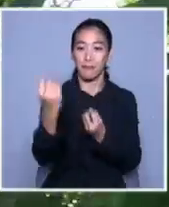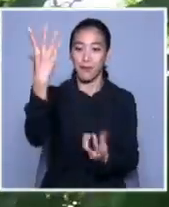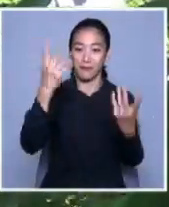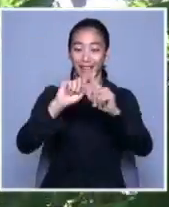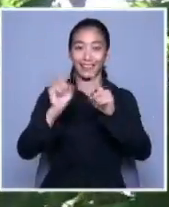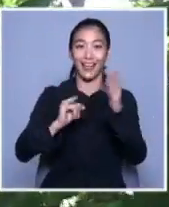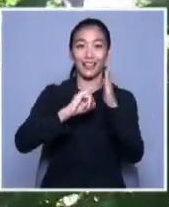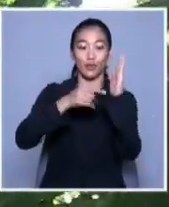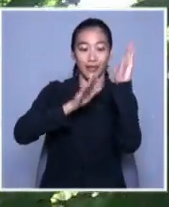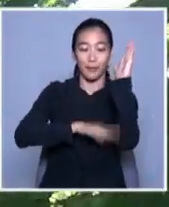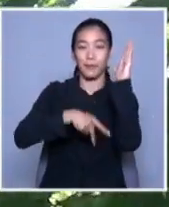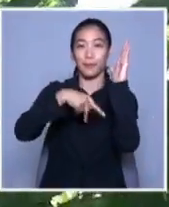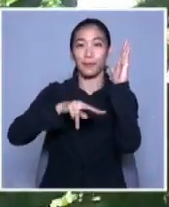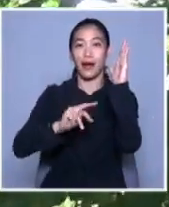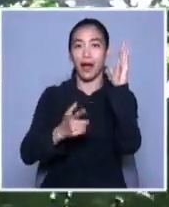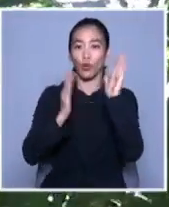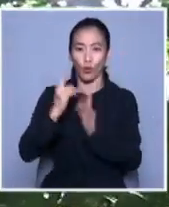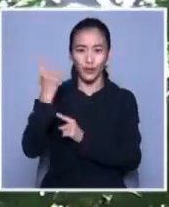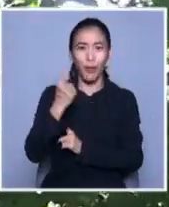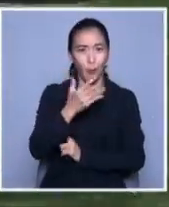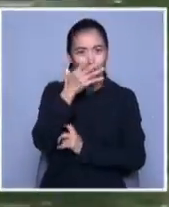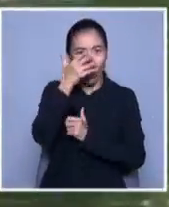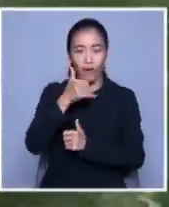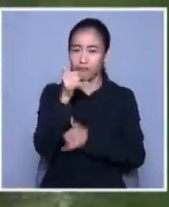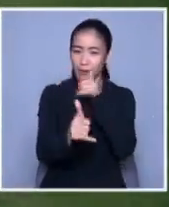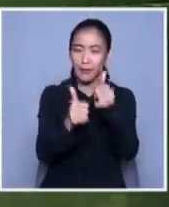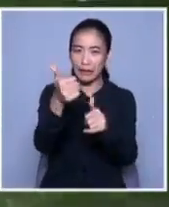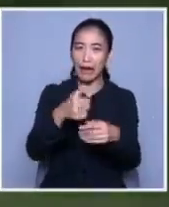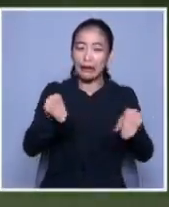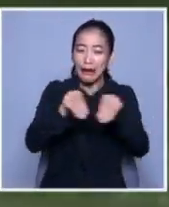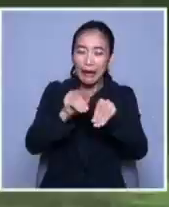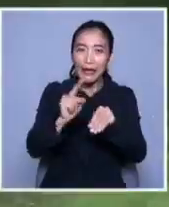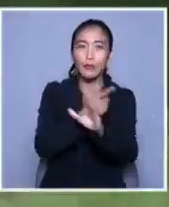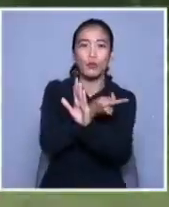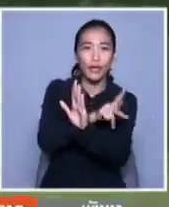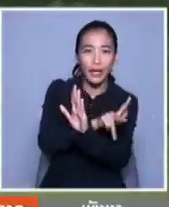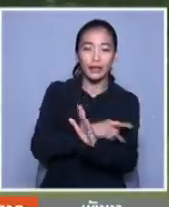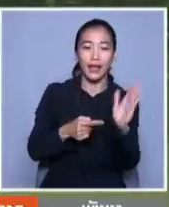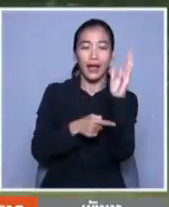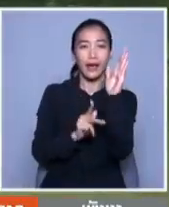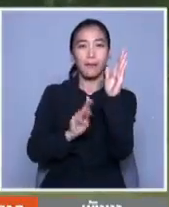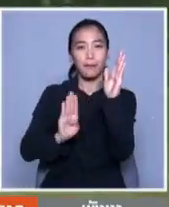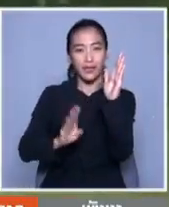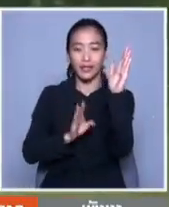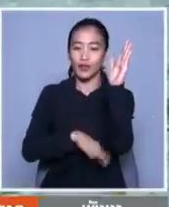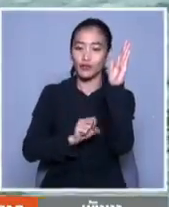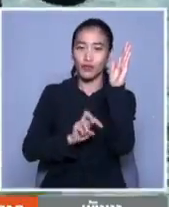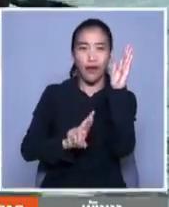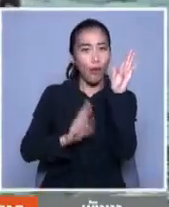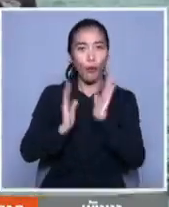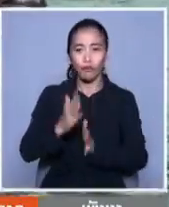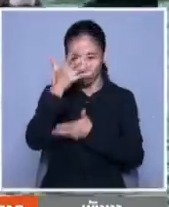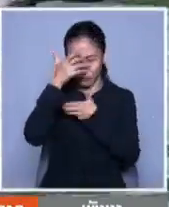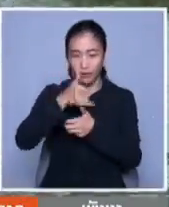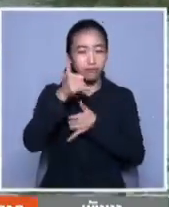กคักค่ะคุณผู้ชมคะไม่แพ้ในจังหวัดใกล้เคียงเลยอย่างเช่นภูเก็ตกระบี่และสุราษฎร์วันนี้น่ะไปกันแบบคึกคักเต็มที่เ